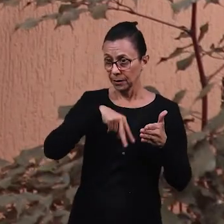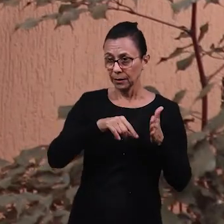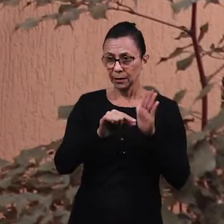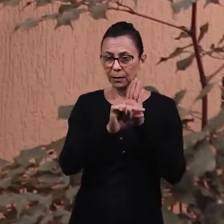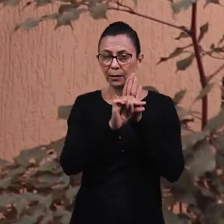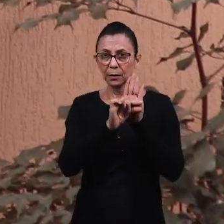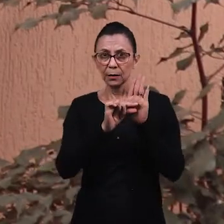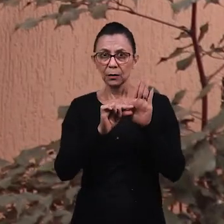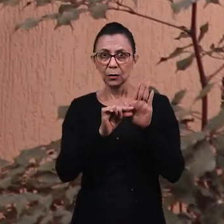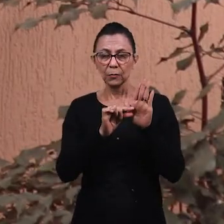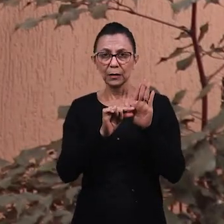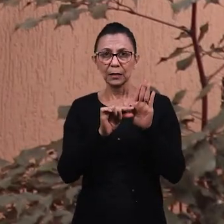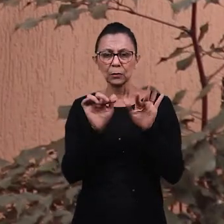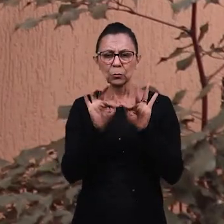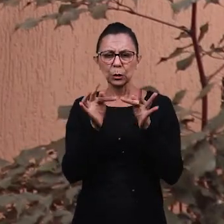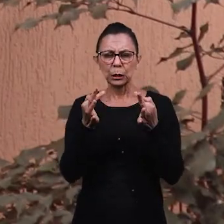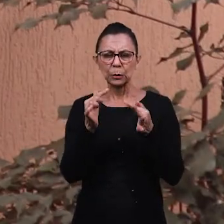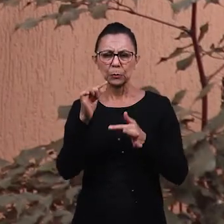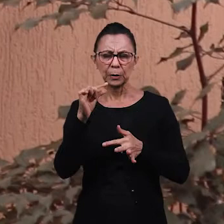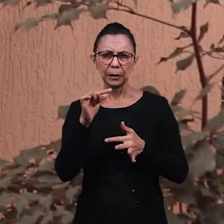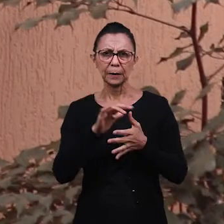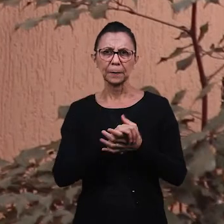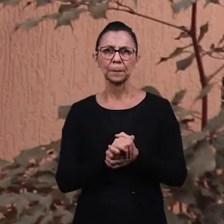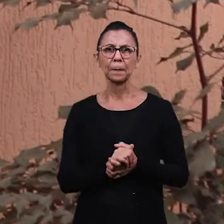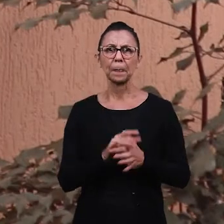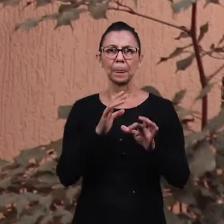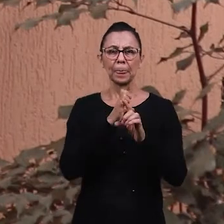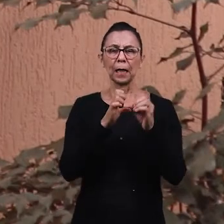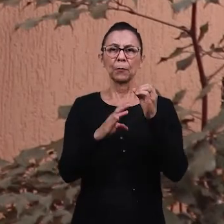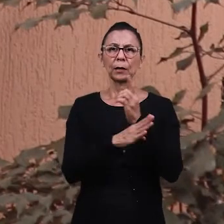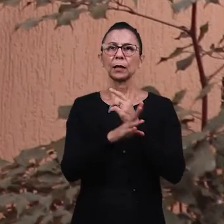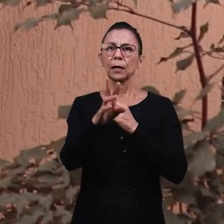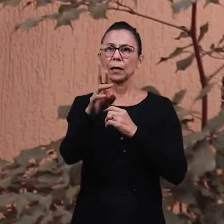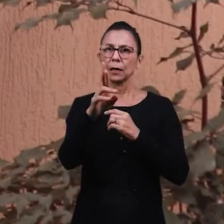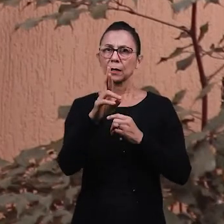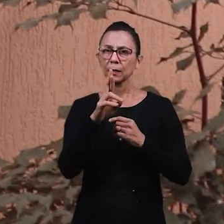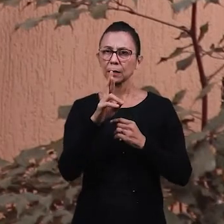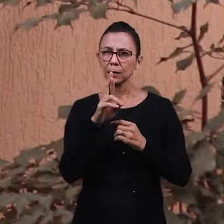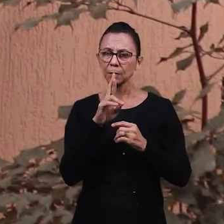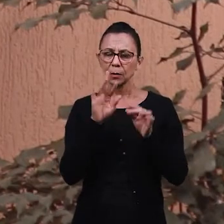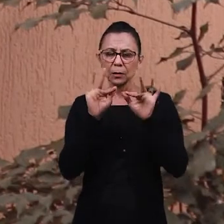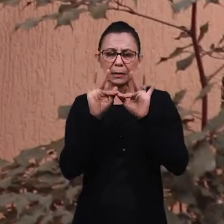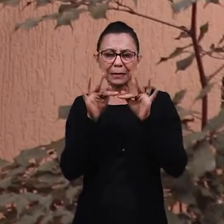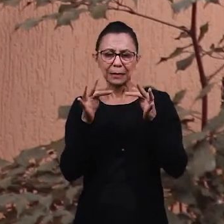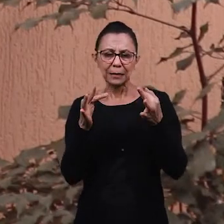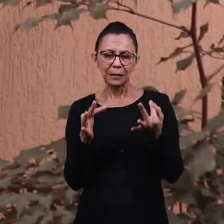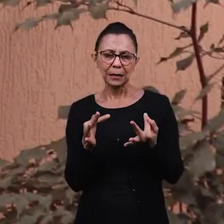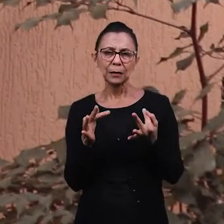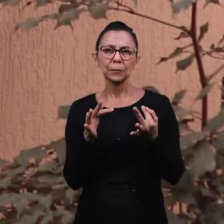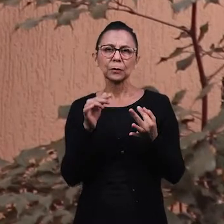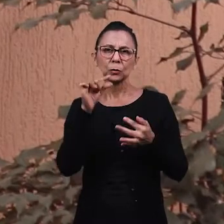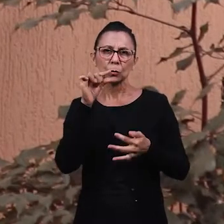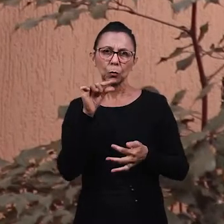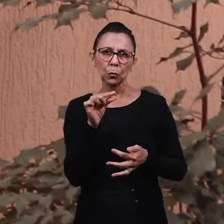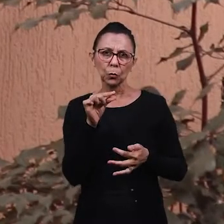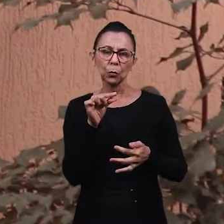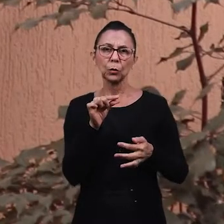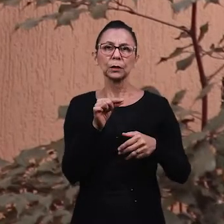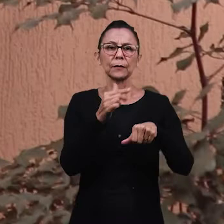mère afin qu'il puisse s'entraîner. Donc les peut faire de la même manière,